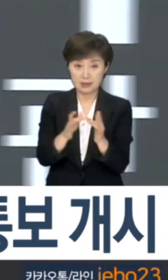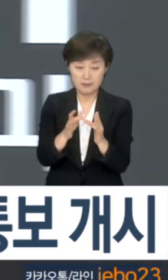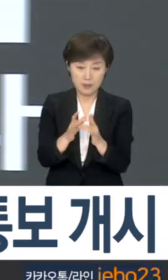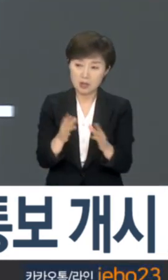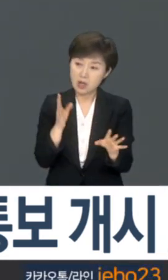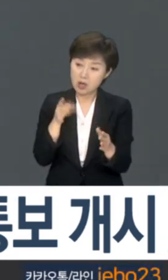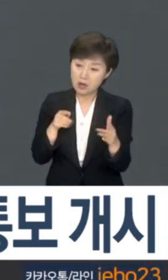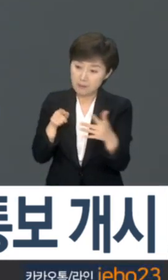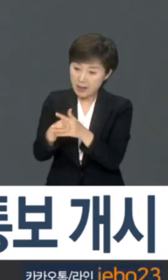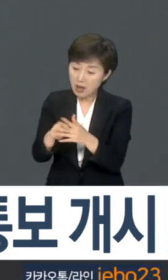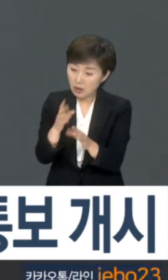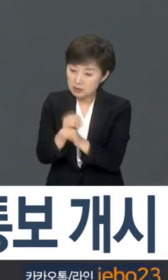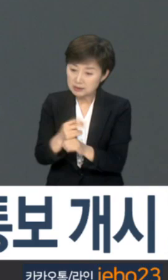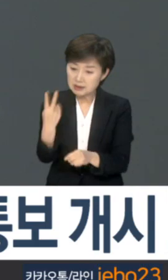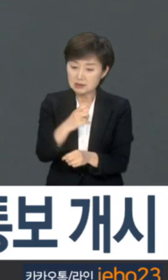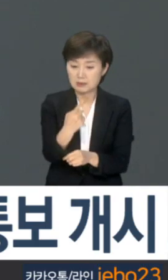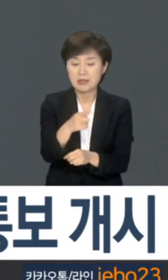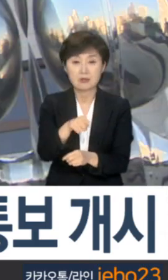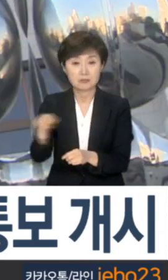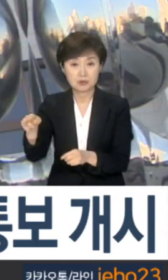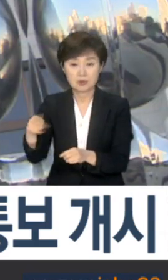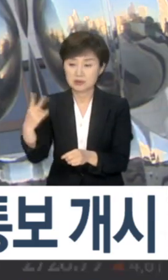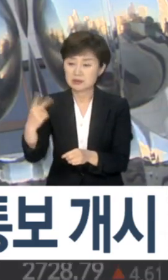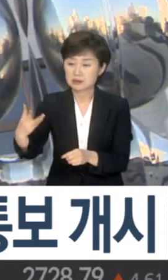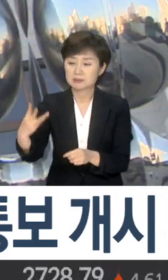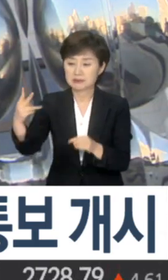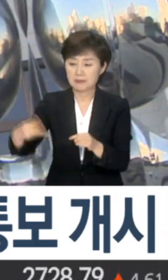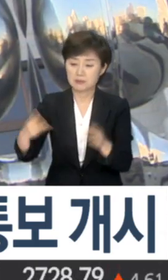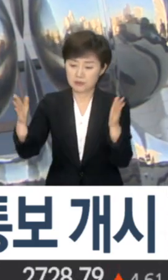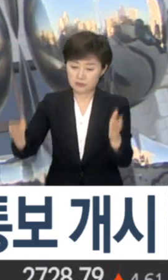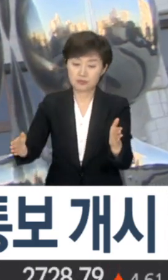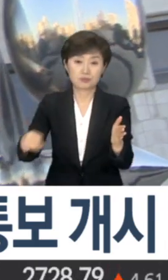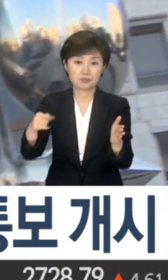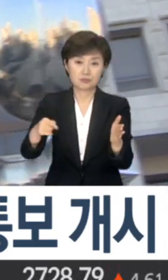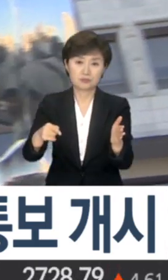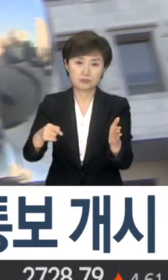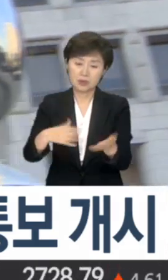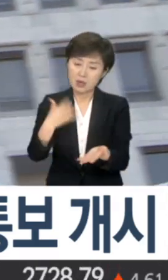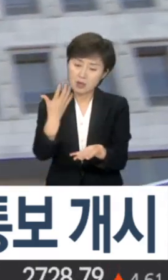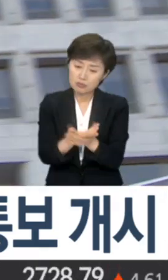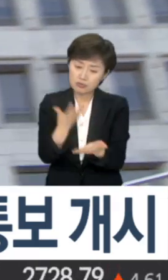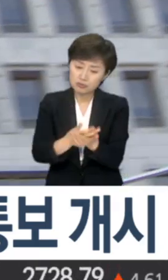2021년 1월 7일 이전부터 2023년 2월 9일까지 총